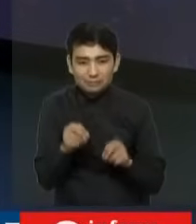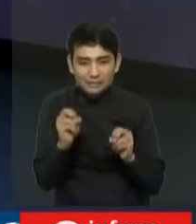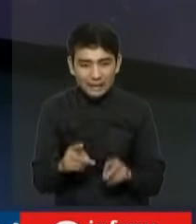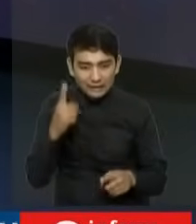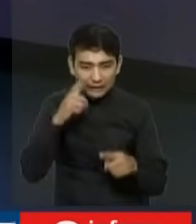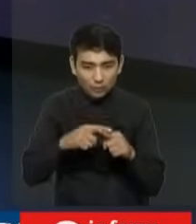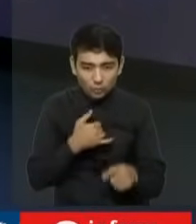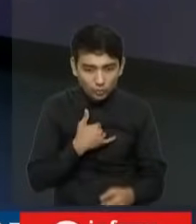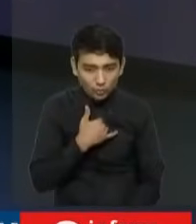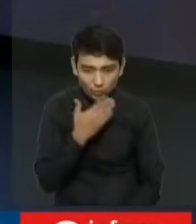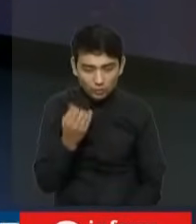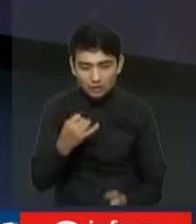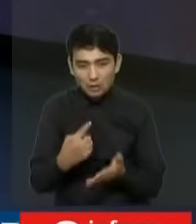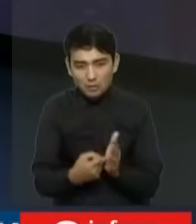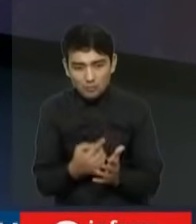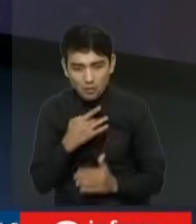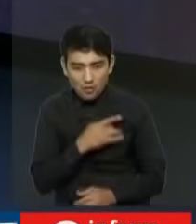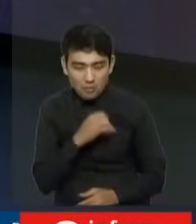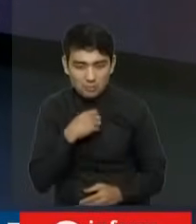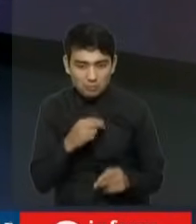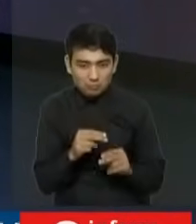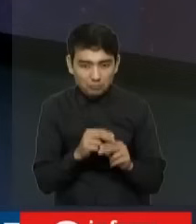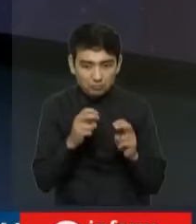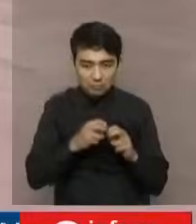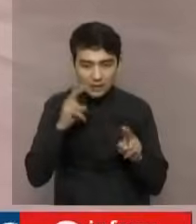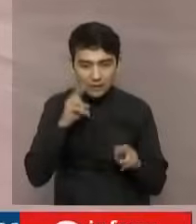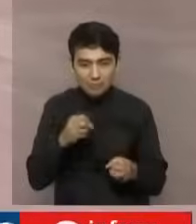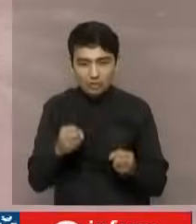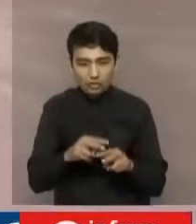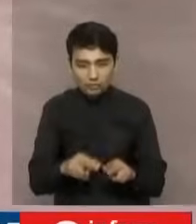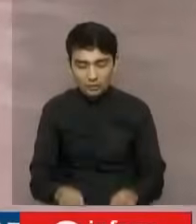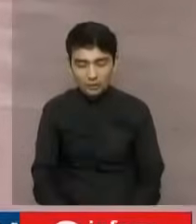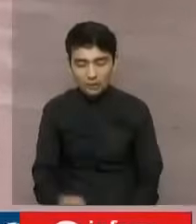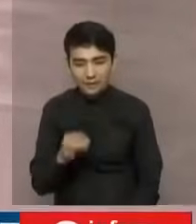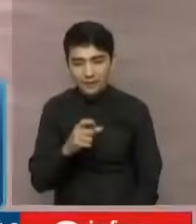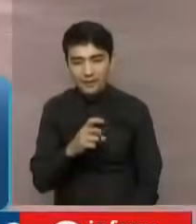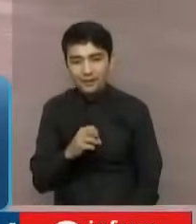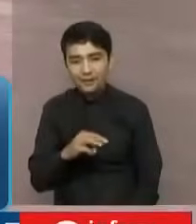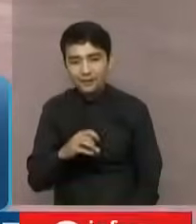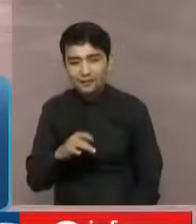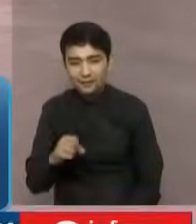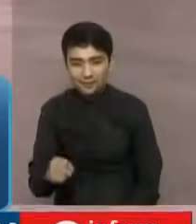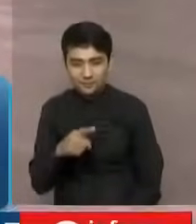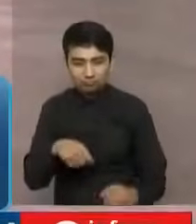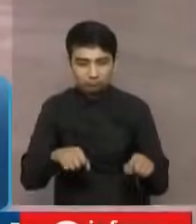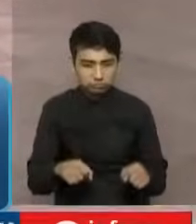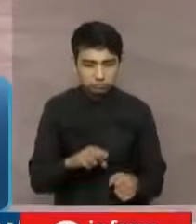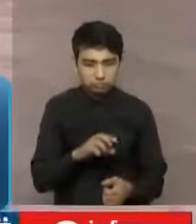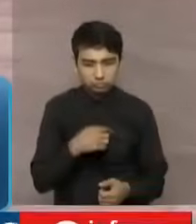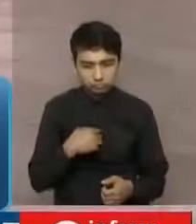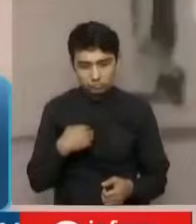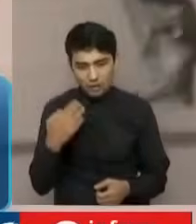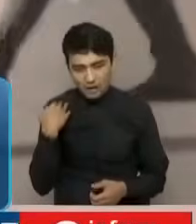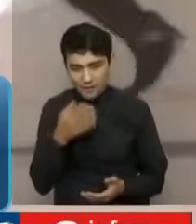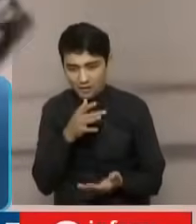и размытых требований. Нина Шапо расскажет подробнее. Екатерина Корчагина – байкер со стажем. Не скрывает, что